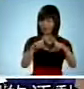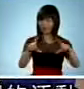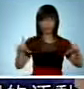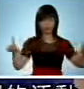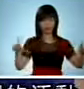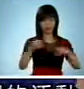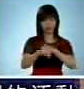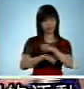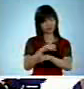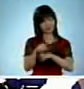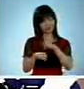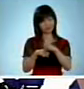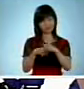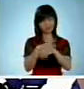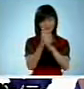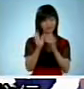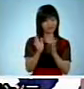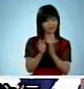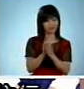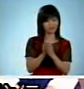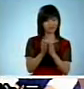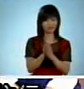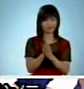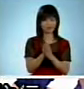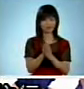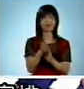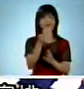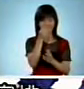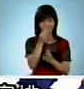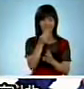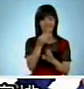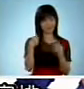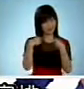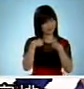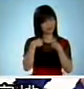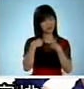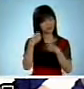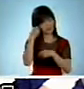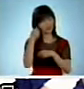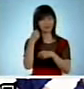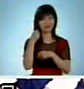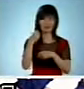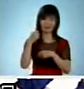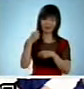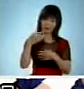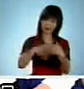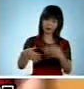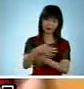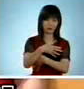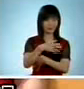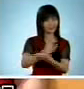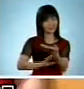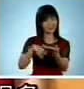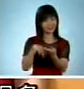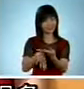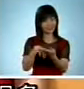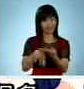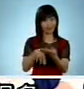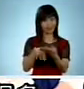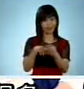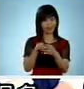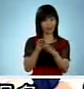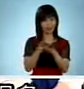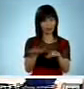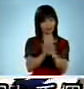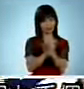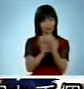一个大型的活动。所有的食衣住行你全部都要安排， 那你交通啊，你的饭店呢、啊？哇，这些一